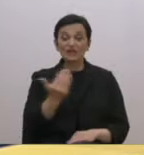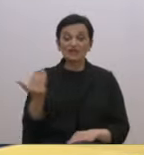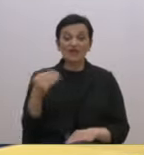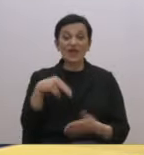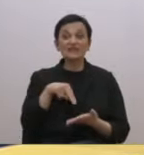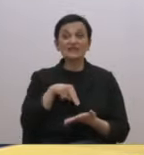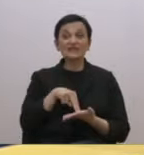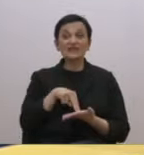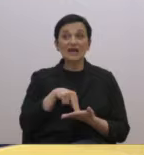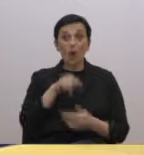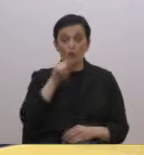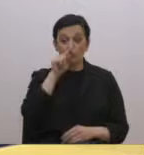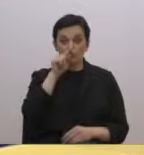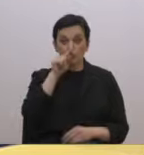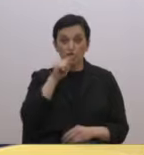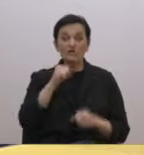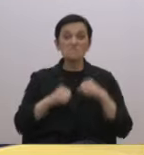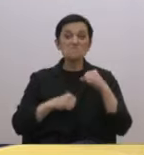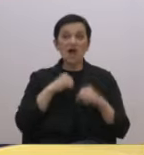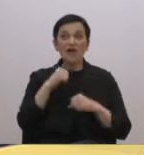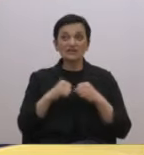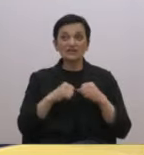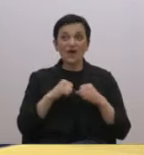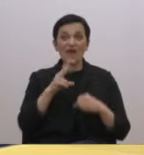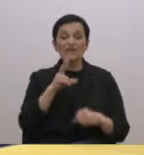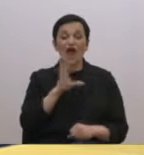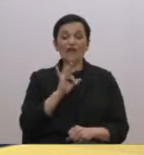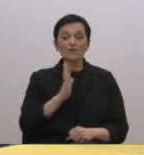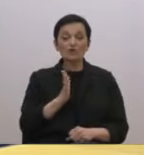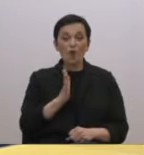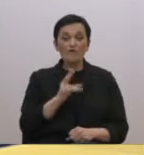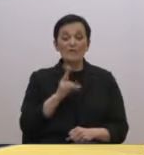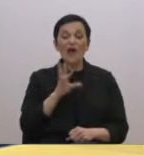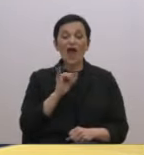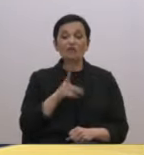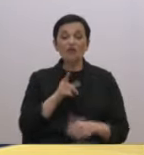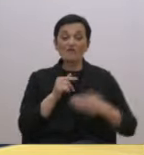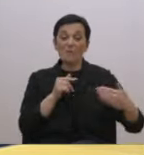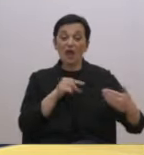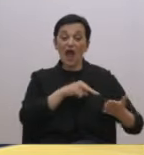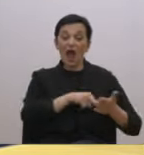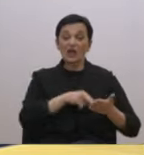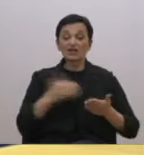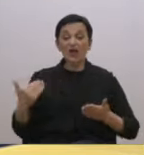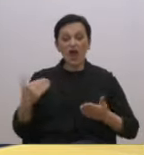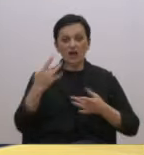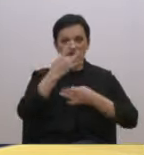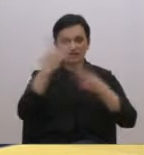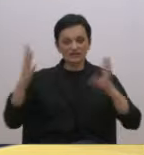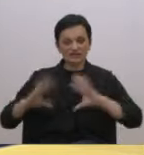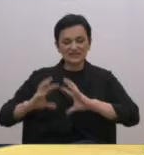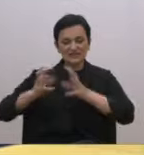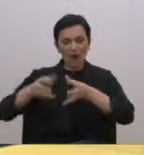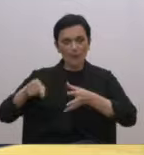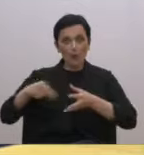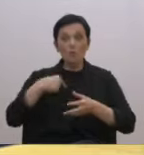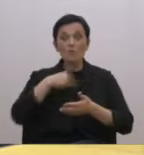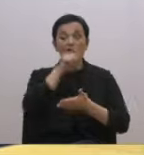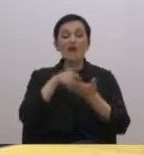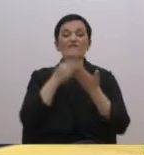გახართ პუტინის, მედვედევის, ლავროვის, პესკოვის მხარეს და აქი დგას ცივილიზებული სამყარო. მე